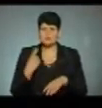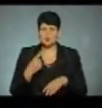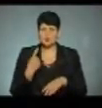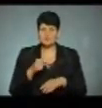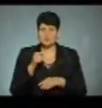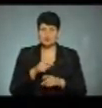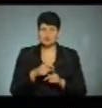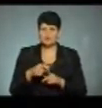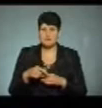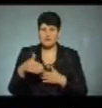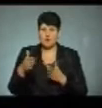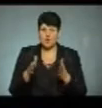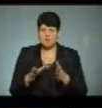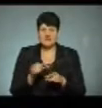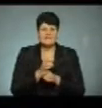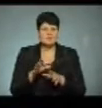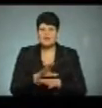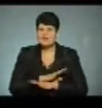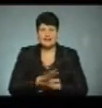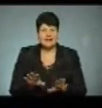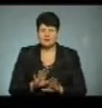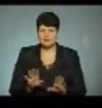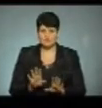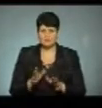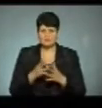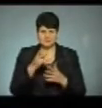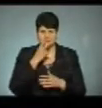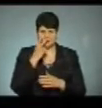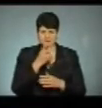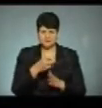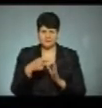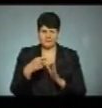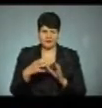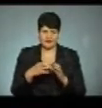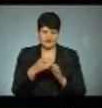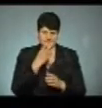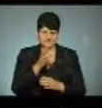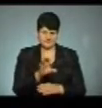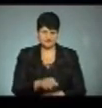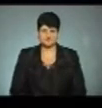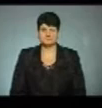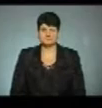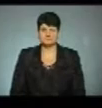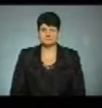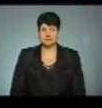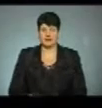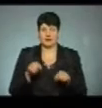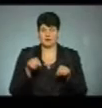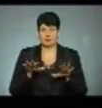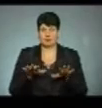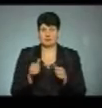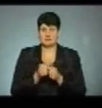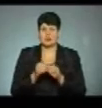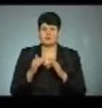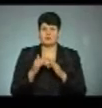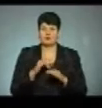його словами, в коробці вибухівки не було. Більше в сюжеті нашої знімальної групи з місця подій. Саме на цьому місці, біля будинку